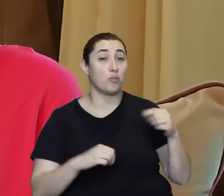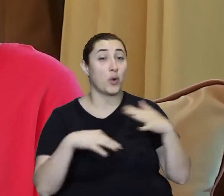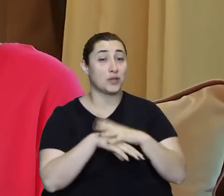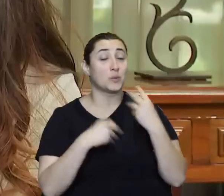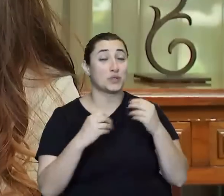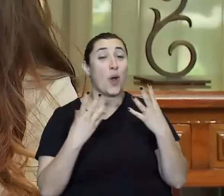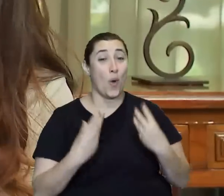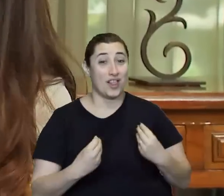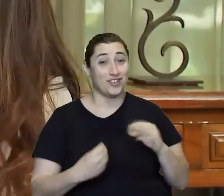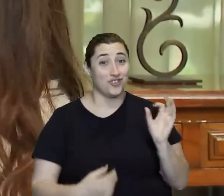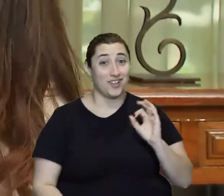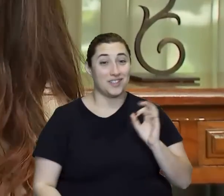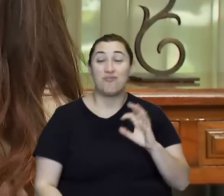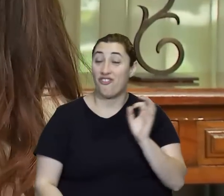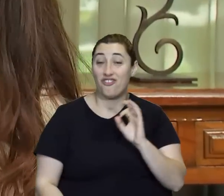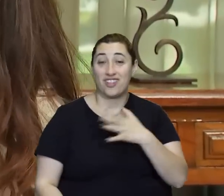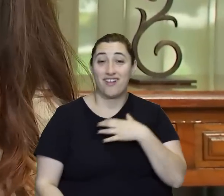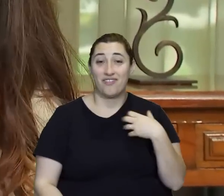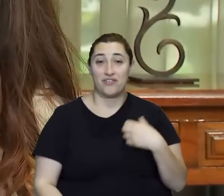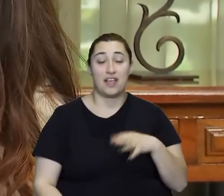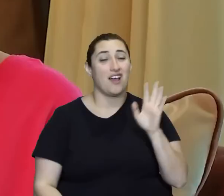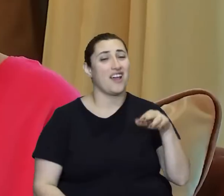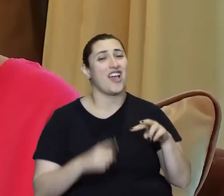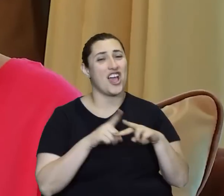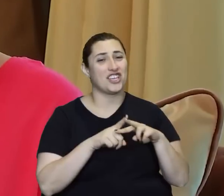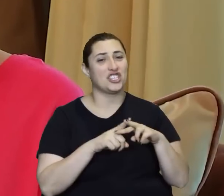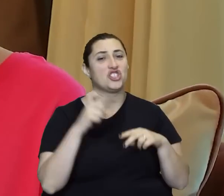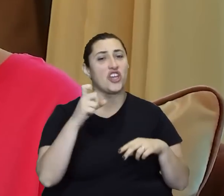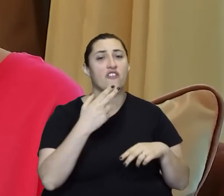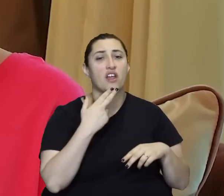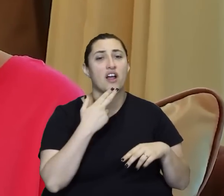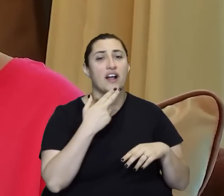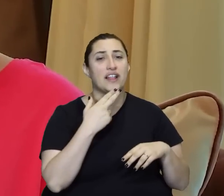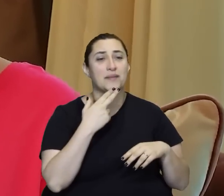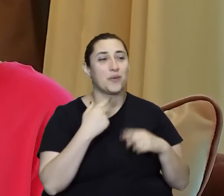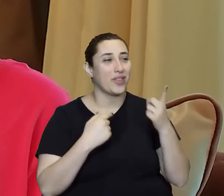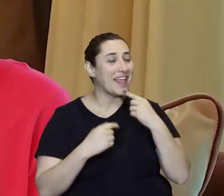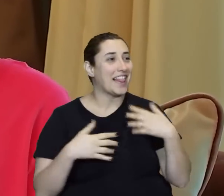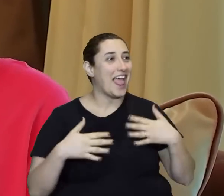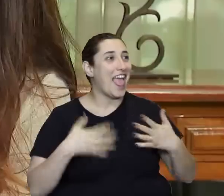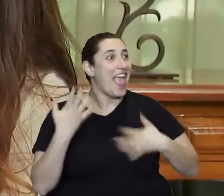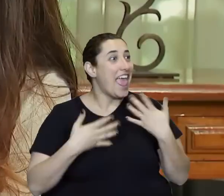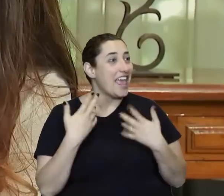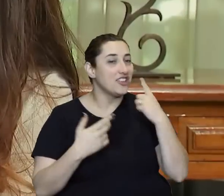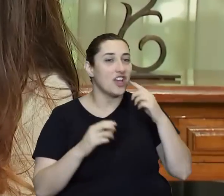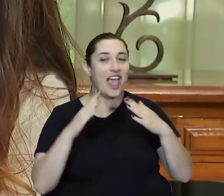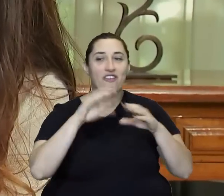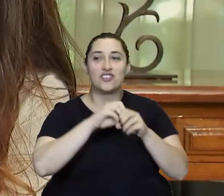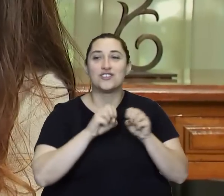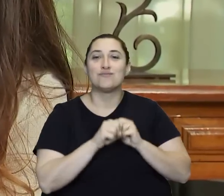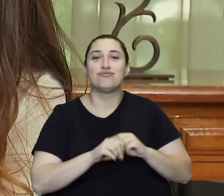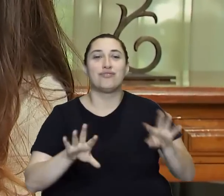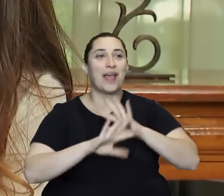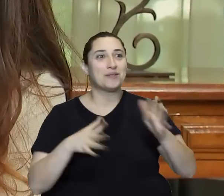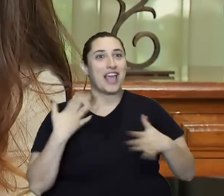gece çok güzel olacak değil mi? Bence de anne. Ayşe, Cevriye Hanım'ın tatlı heyecanı bütün eve sirayet etti. Ne